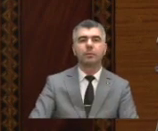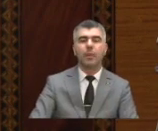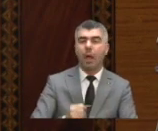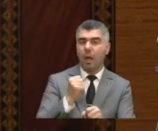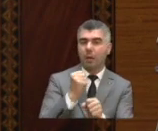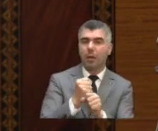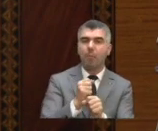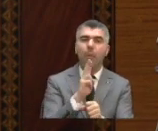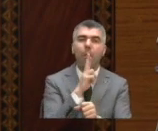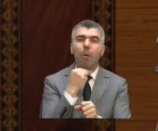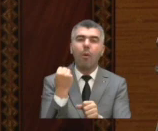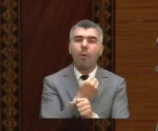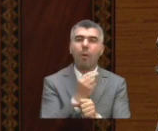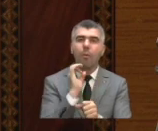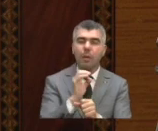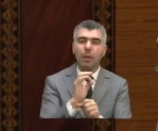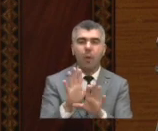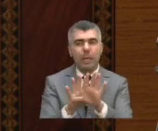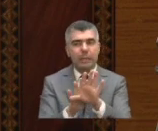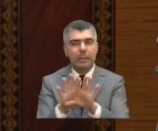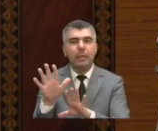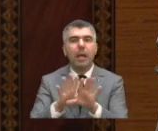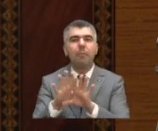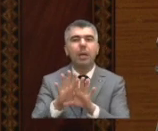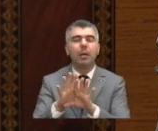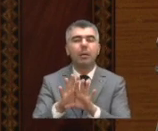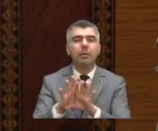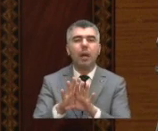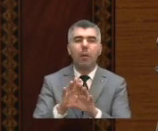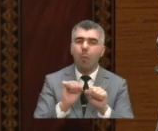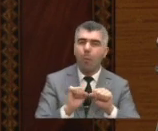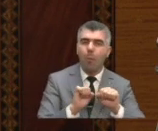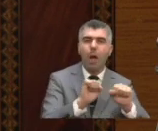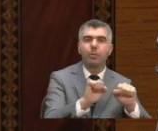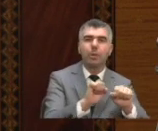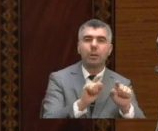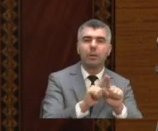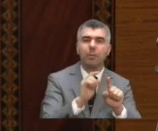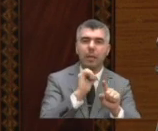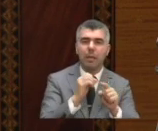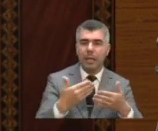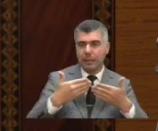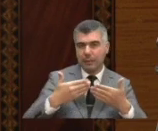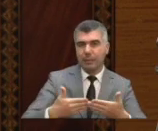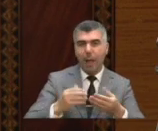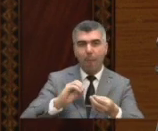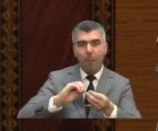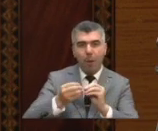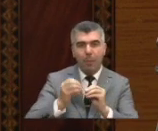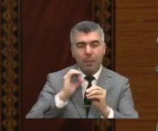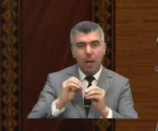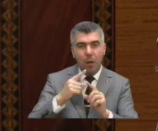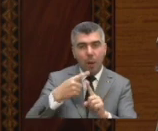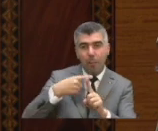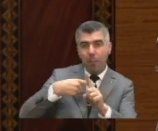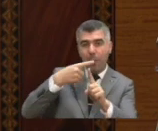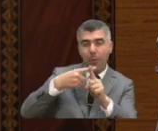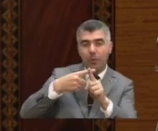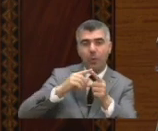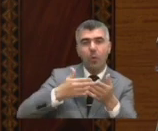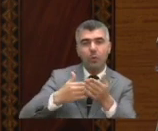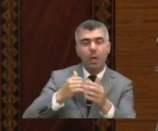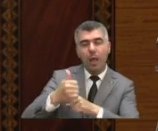الحكومه على توطيد تدابر تدابير مواجهه التاثيرات الظرفيه التي زادت حدتها خلال